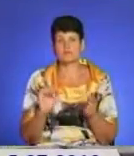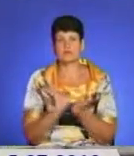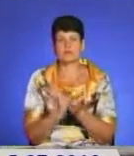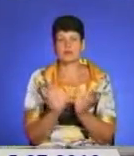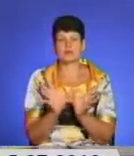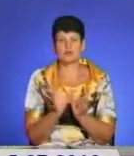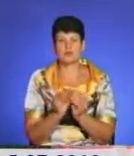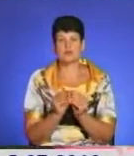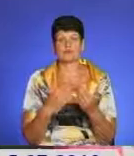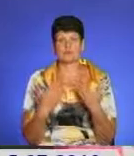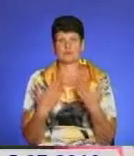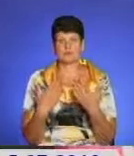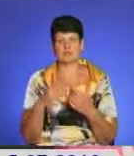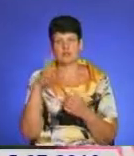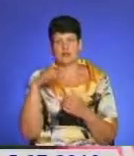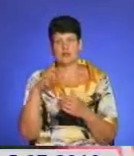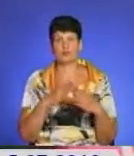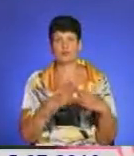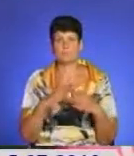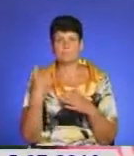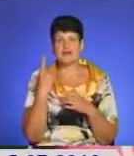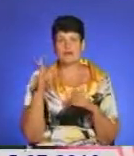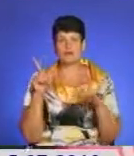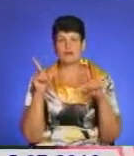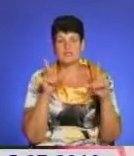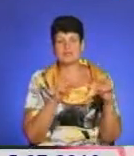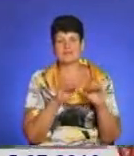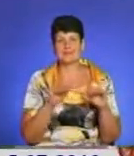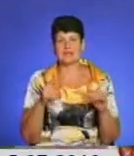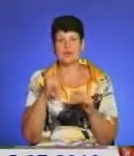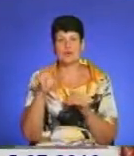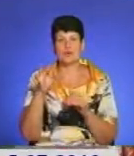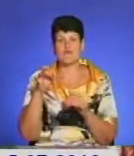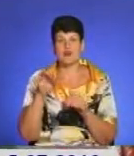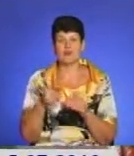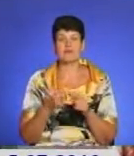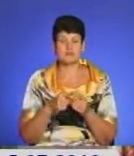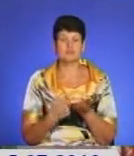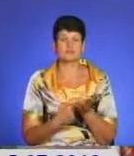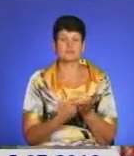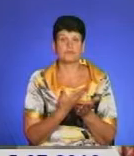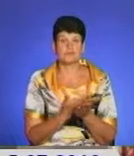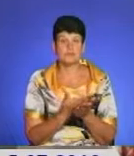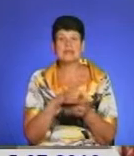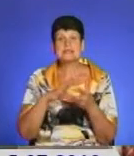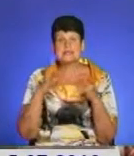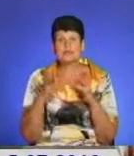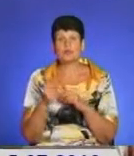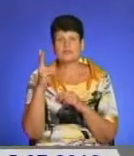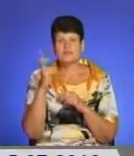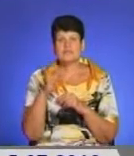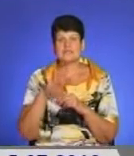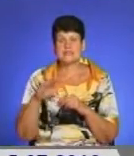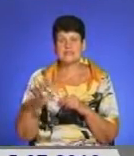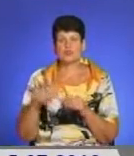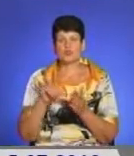між країнами-сусідами. Перша поїздка дітей до Хорватії цього року – добре цьому підтвердження. Загалом понад 200 дітей і